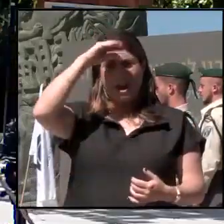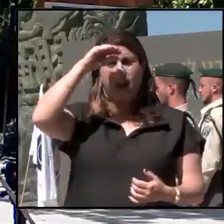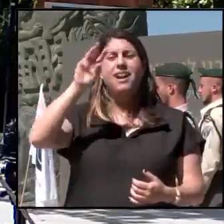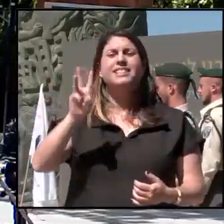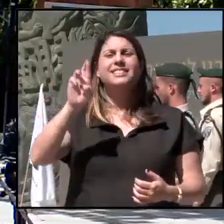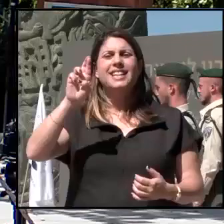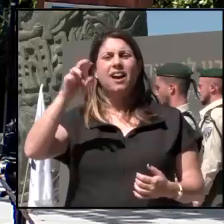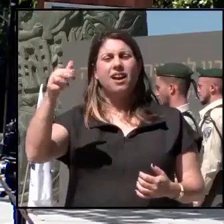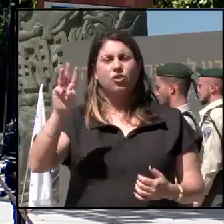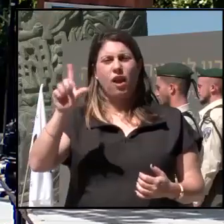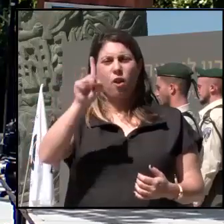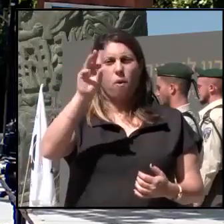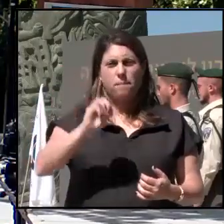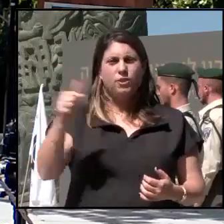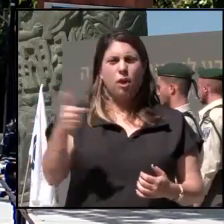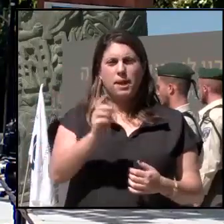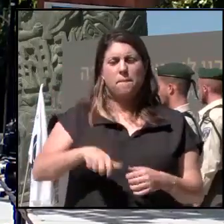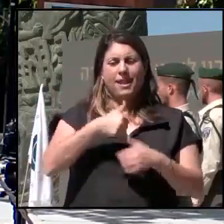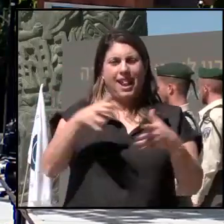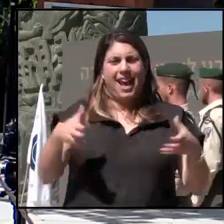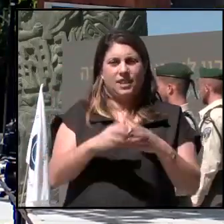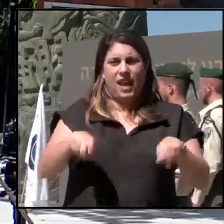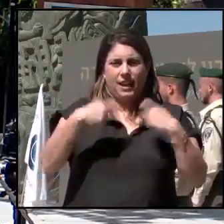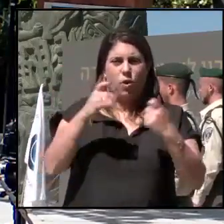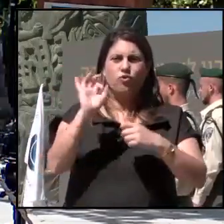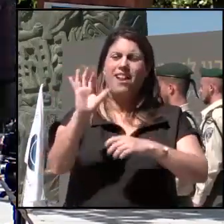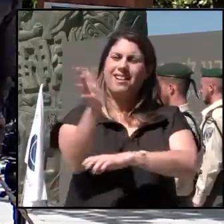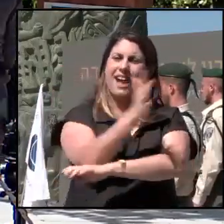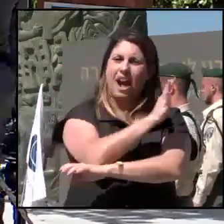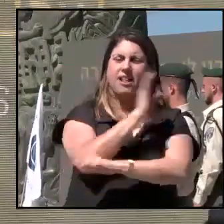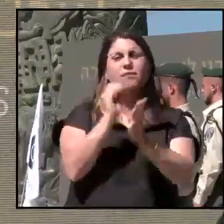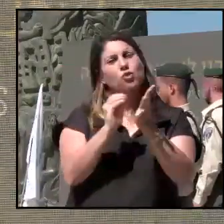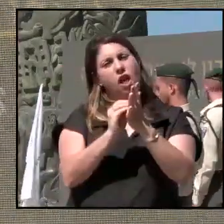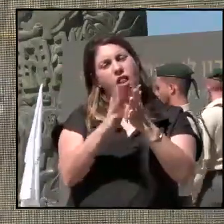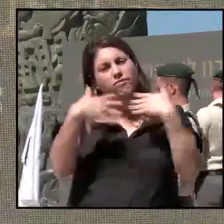שר שלום ג'רבי, מנהל החטיבה לחינוך ולקהילה של קק"ל, לשאת דברים.